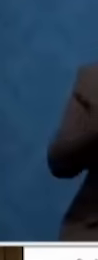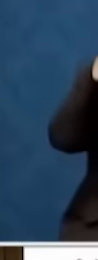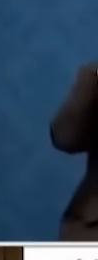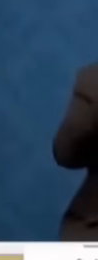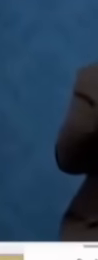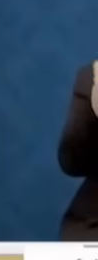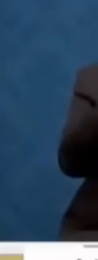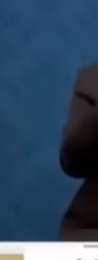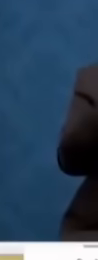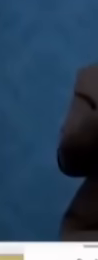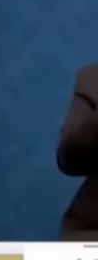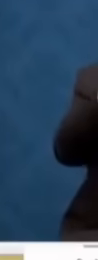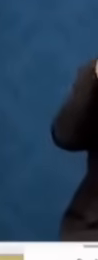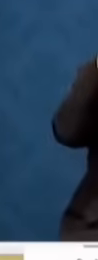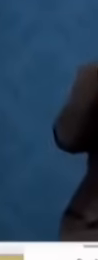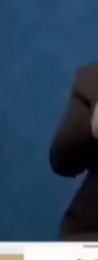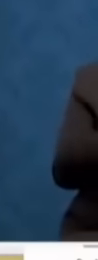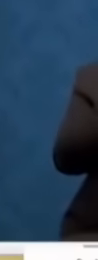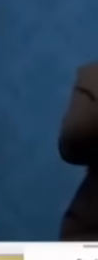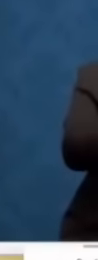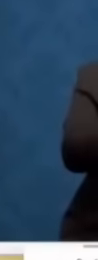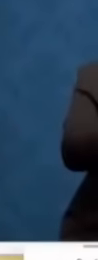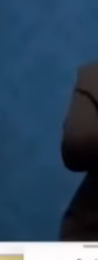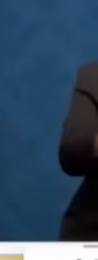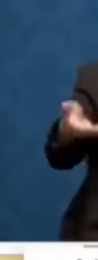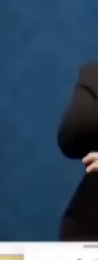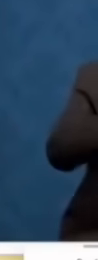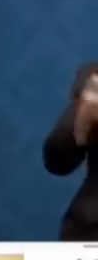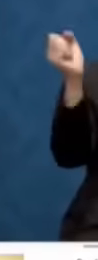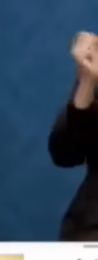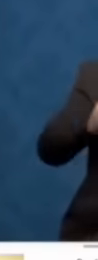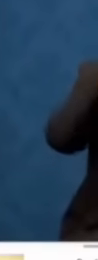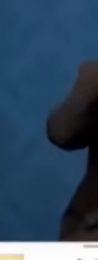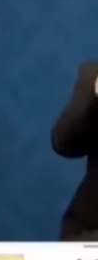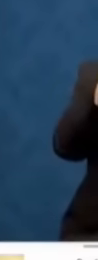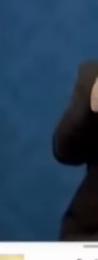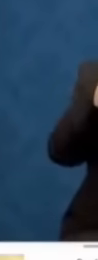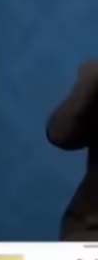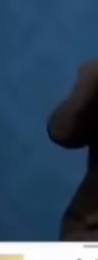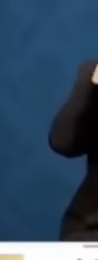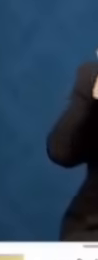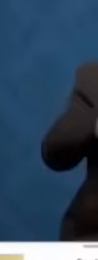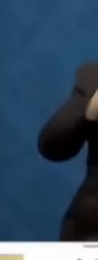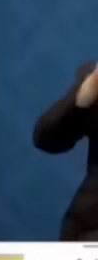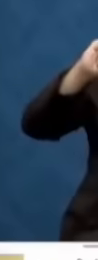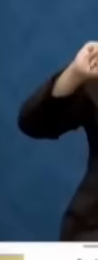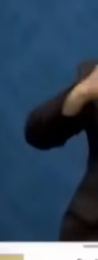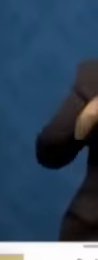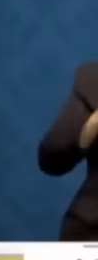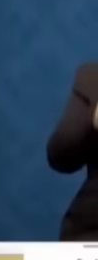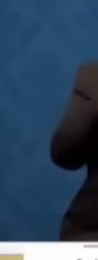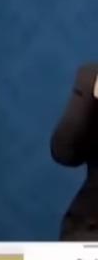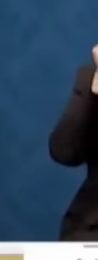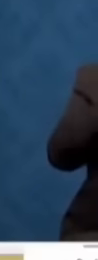อชื่อคุณพิธาลิ้มเจริญรัตน์เพื่อลงมติอีกโดยอ้างข้อบังคับการประชุมรัฐสภาข้อ